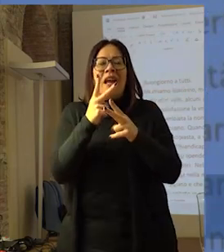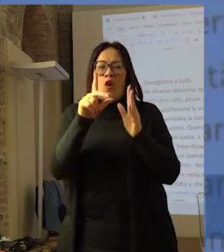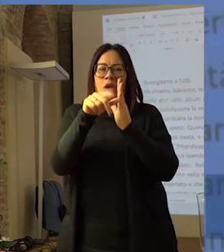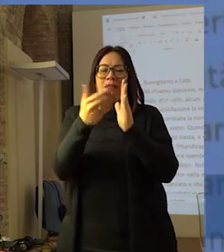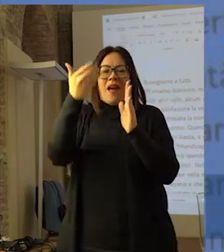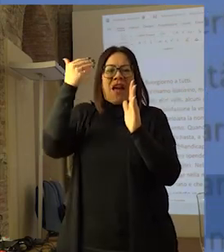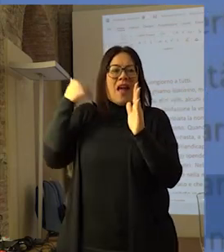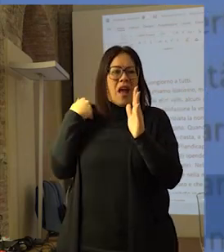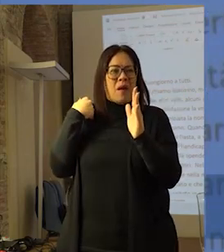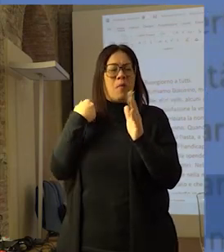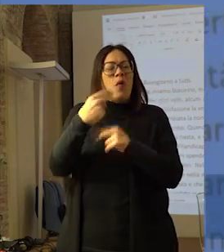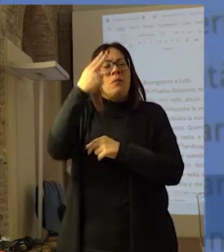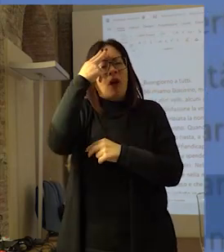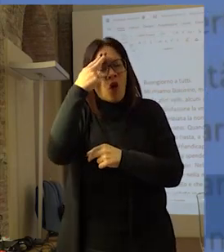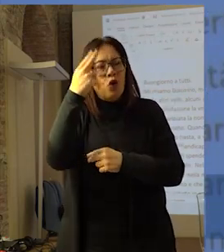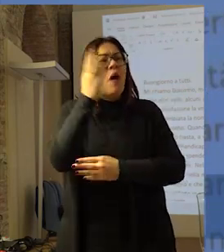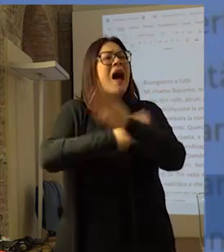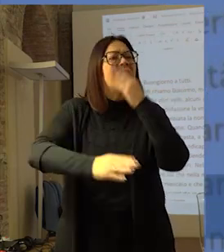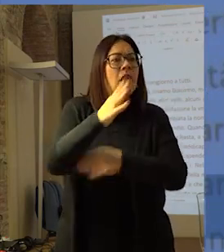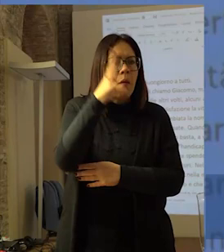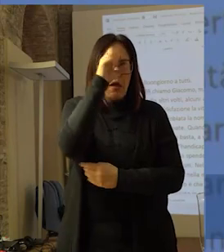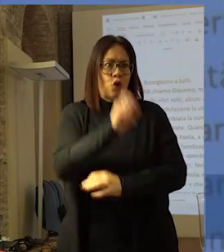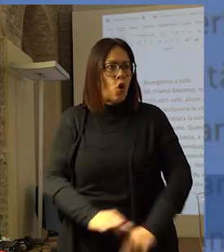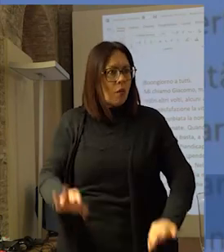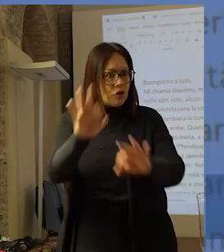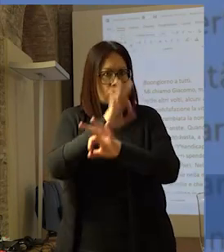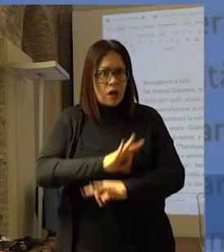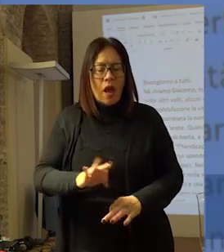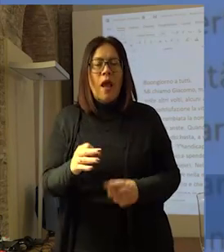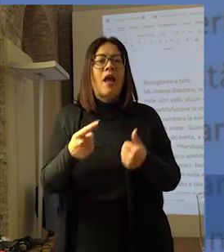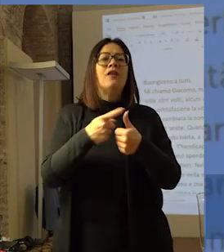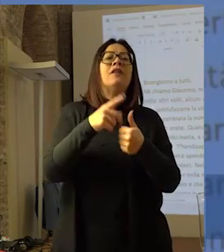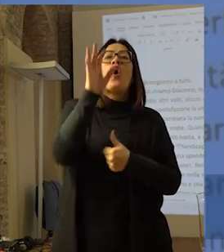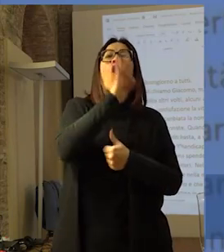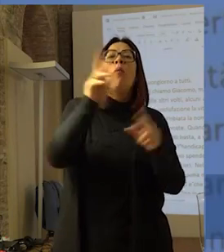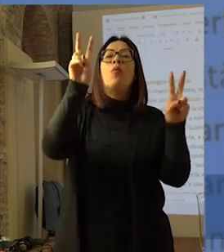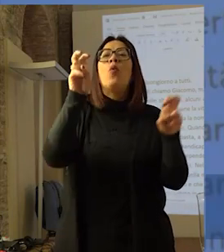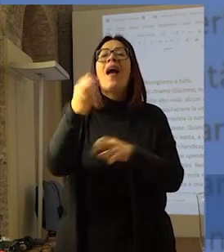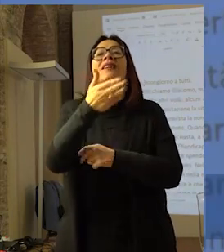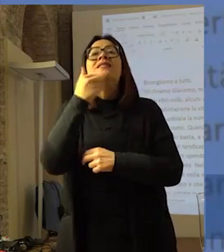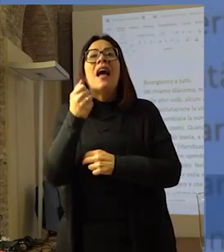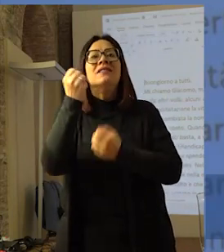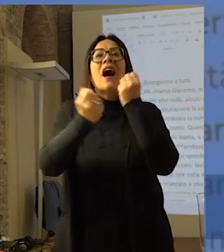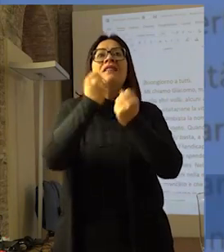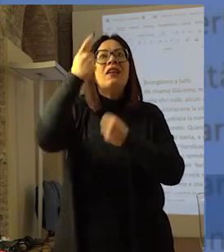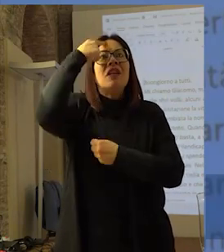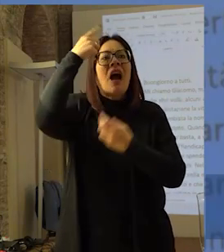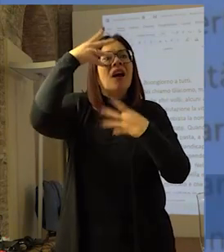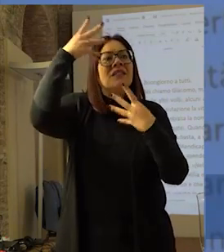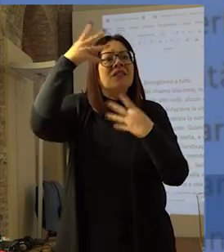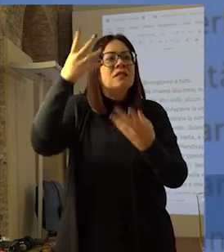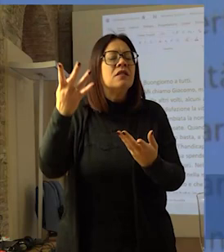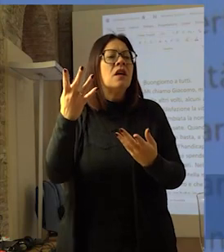stato l'handicappato che non capisce niente, il senza attività di pensiero, quello per il quale non valeva la